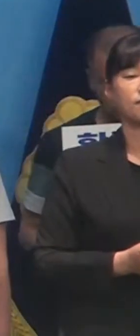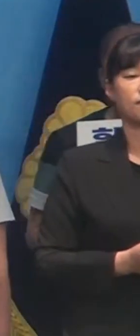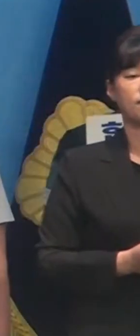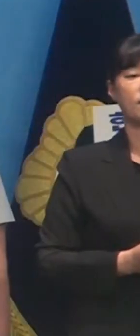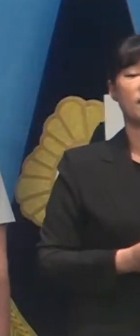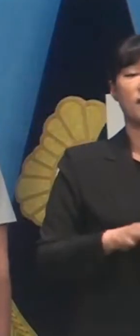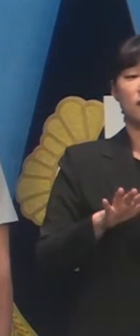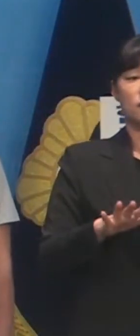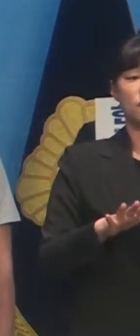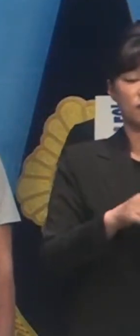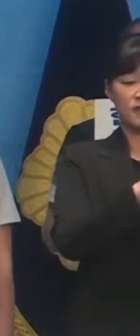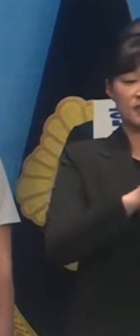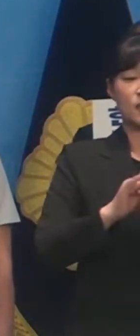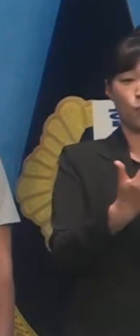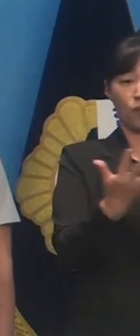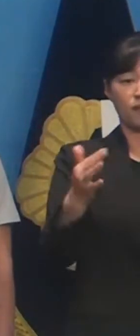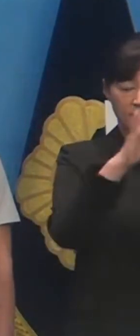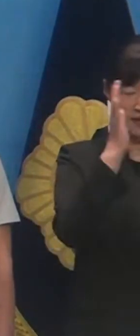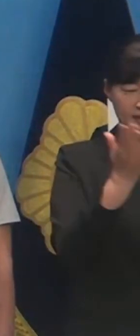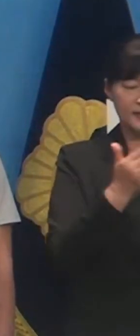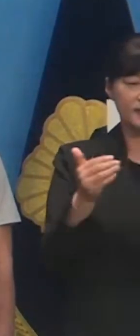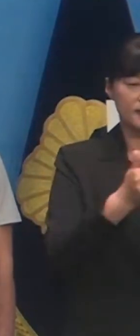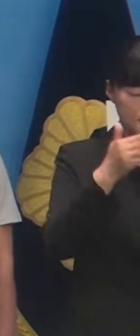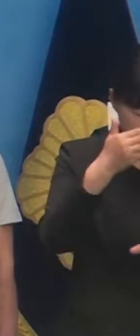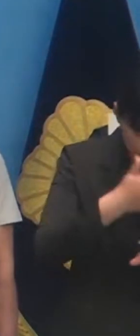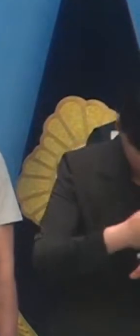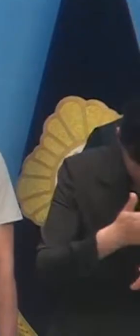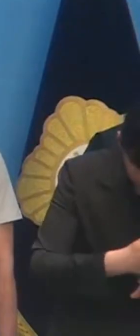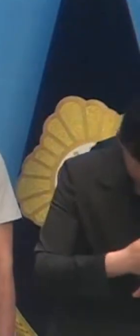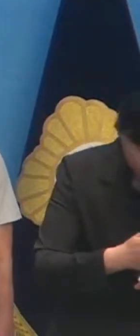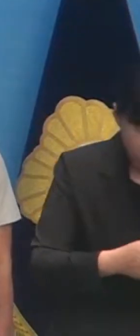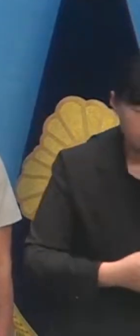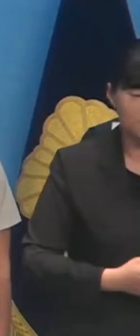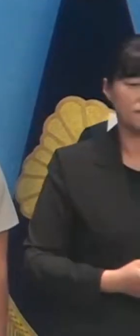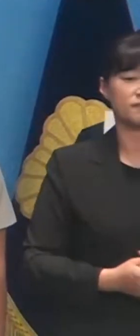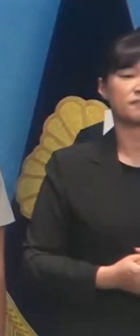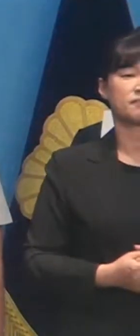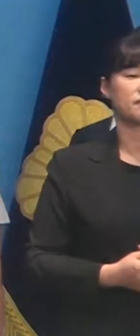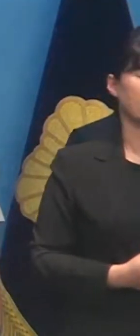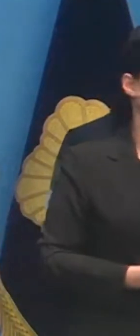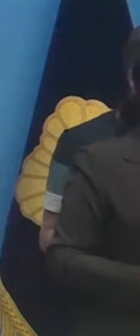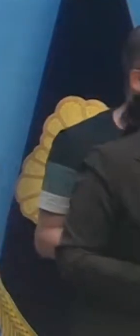네, 이것으로 기자회견 모두 마치겠습니다. 감사합니다.